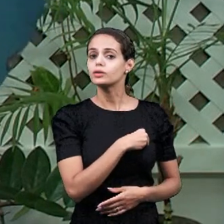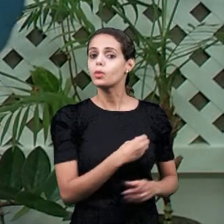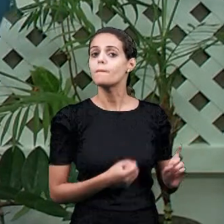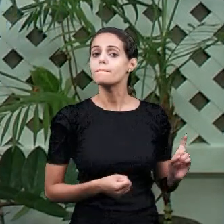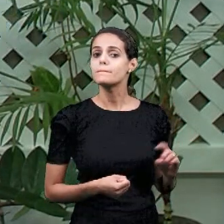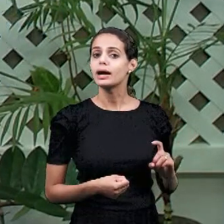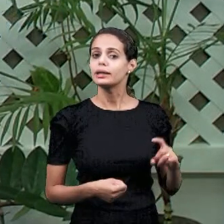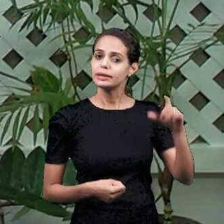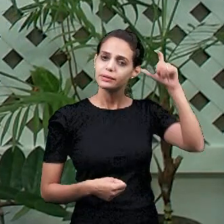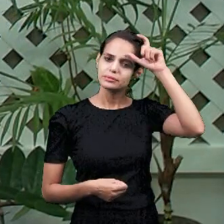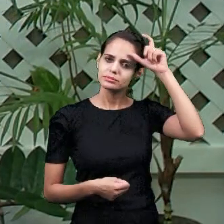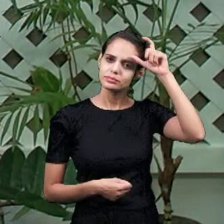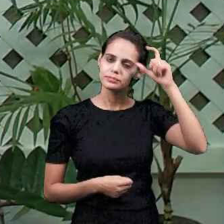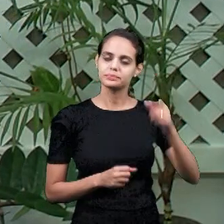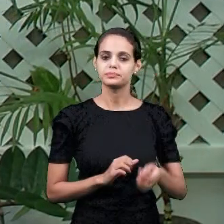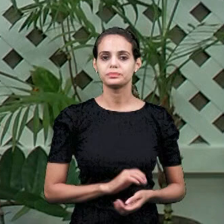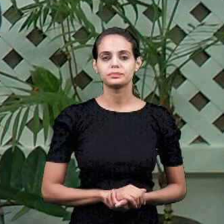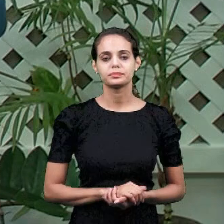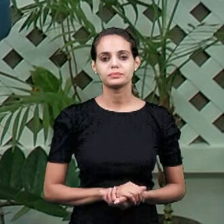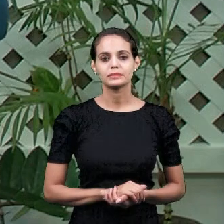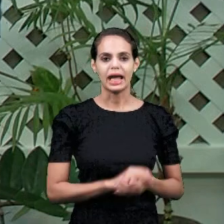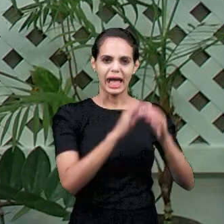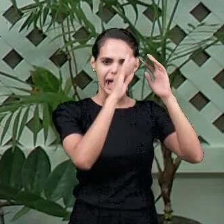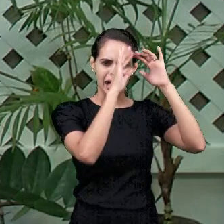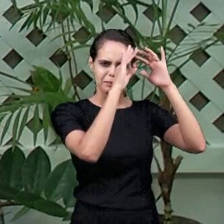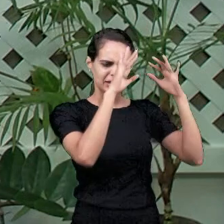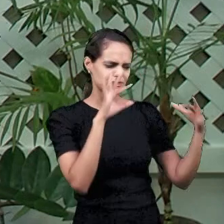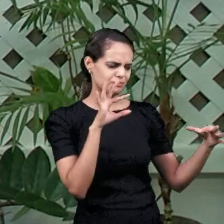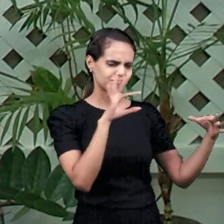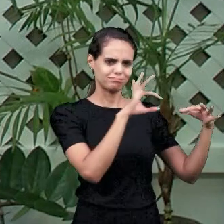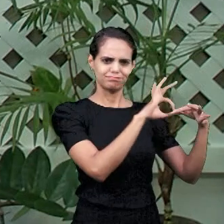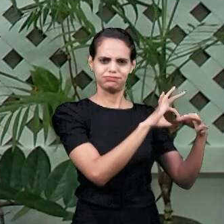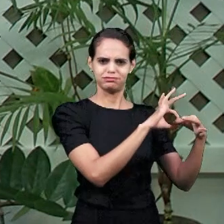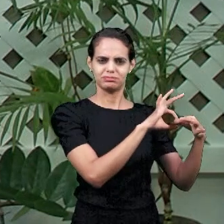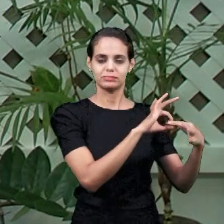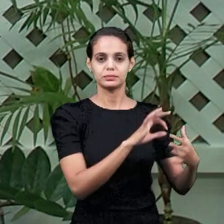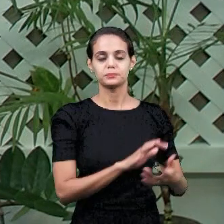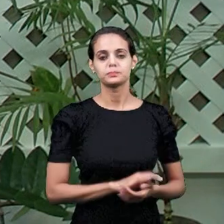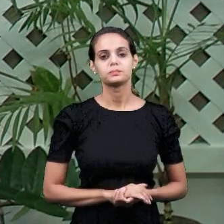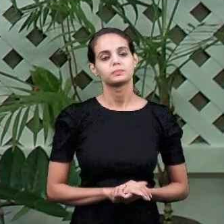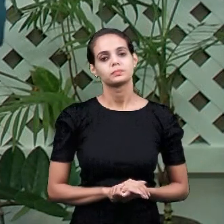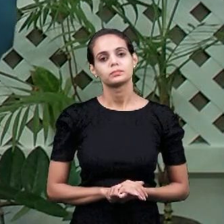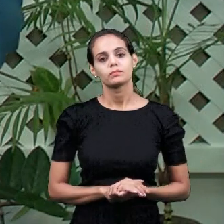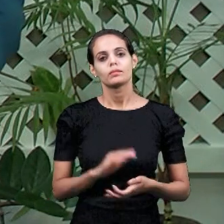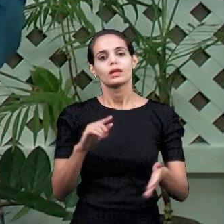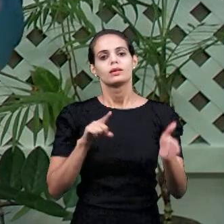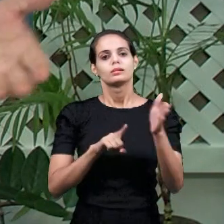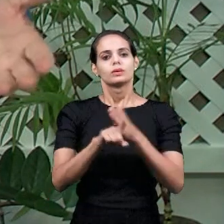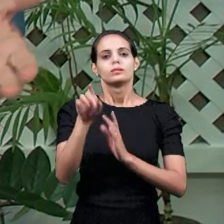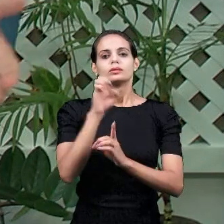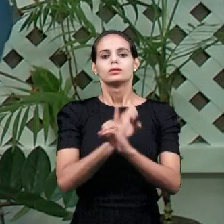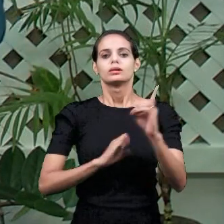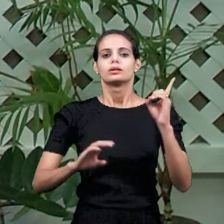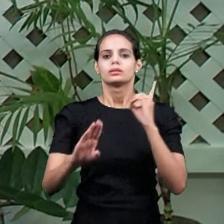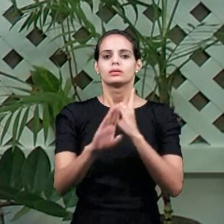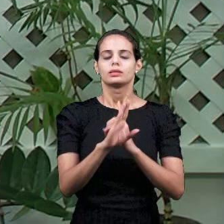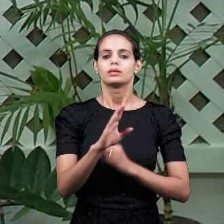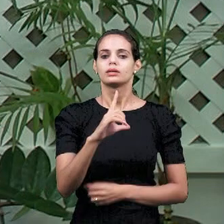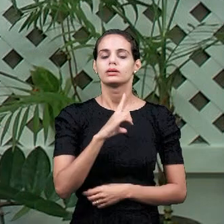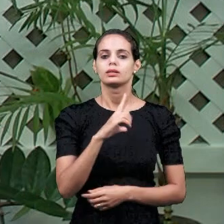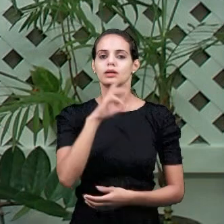dominicale. On déjà apporté dimanche dernier. Nous avons des réponses ici à l'étranger. Le frère de Vancouver,